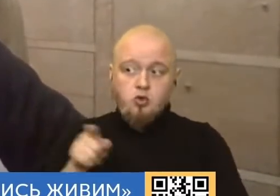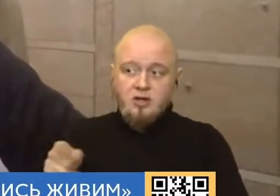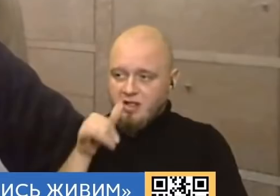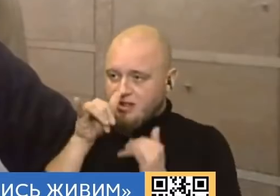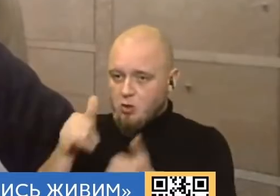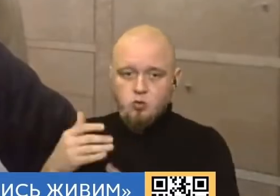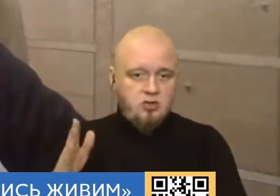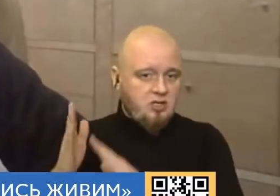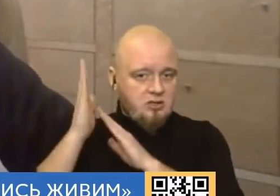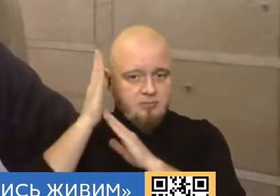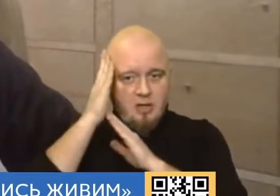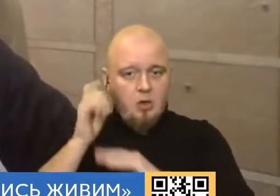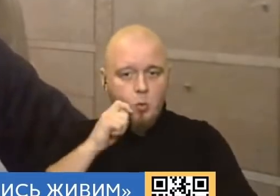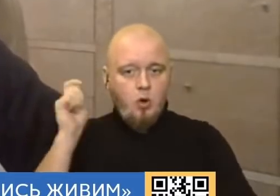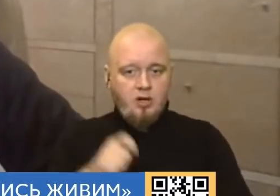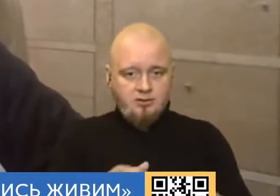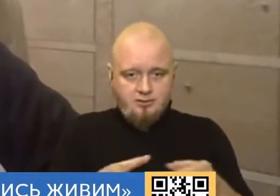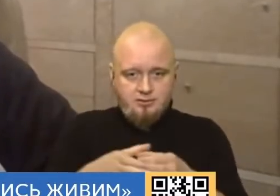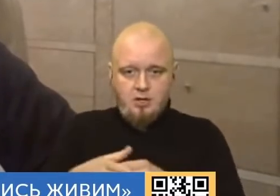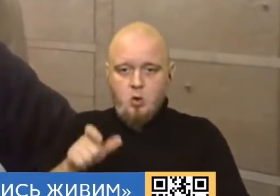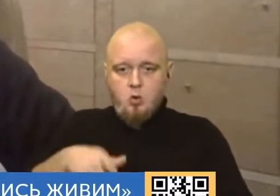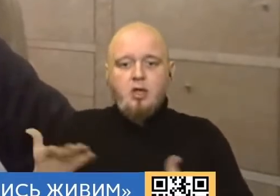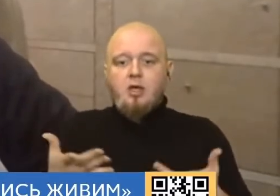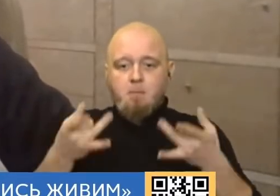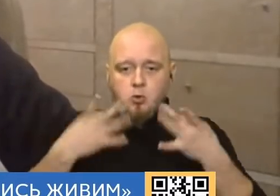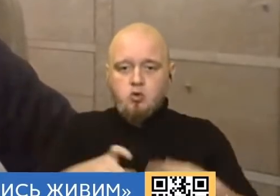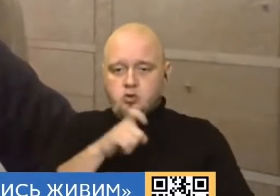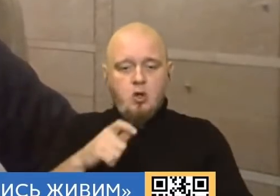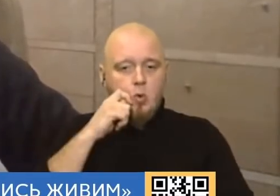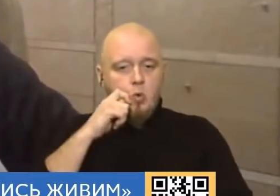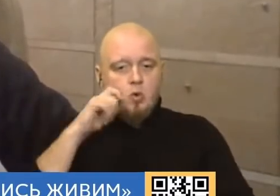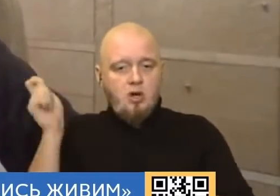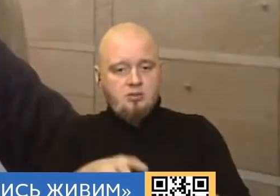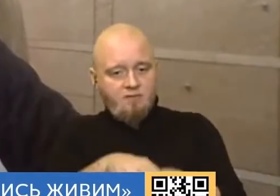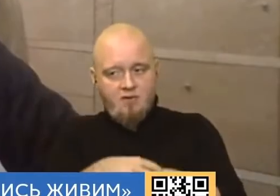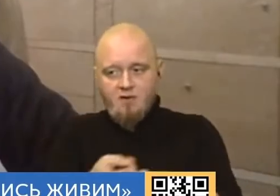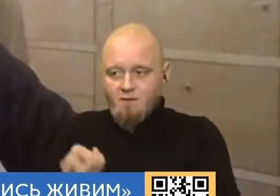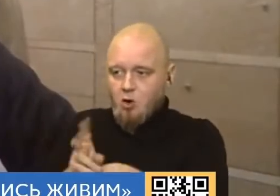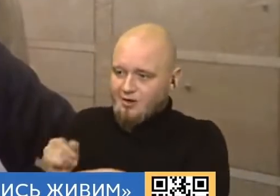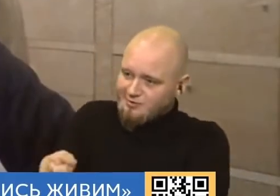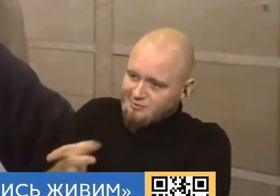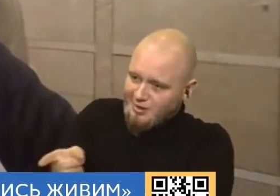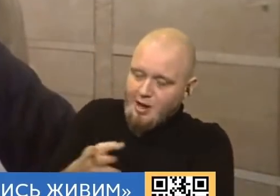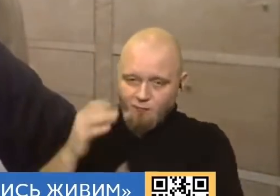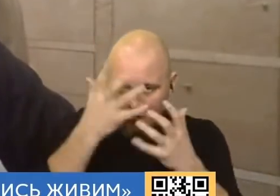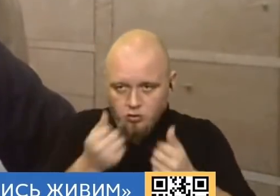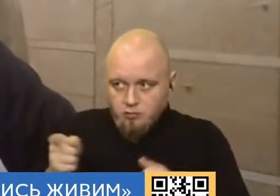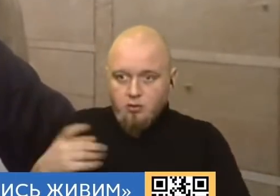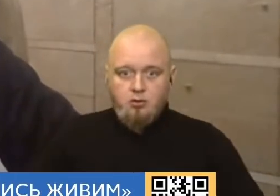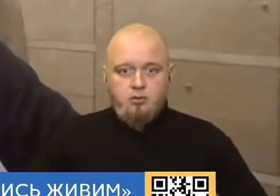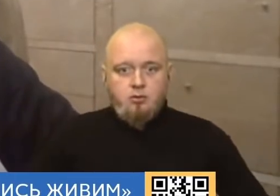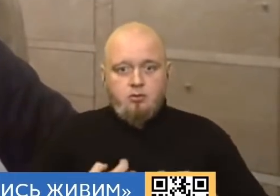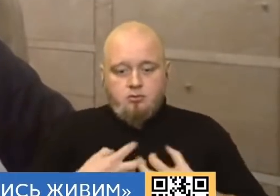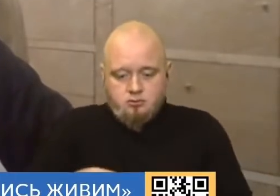українські диверсанти, люди, які просто з мисливськими гвинтівками виходять і стріляють їх вночі. Вони